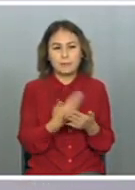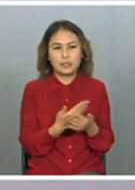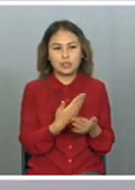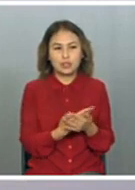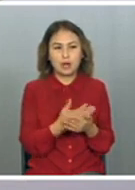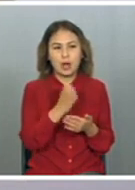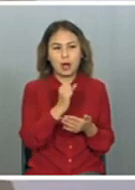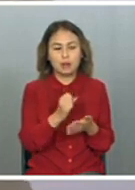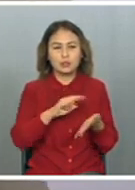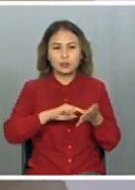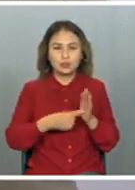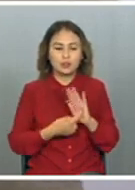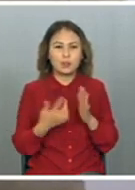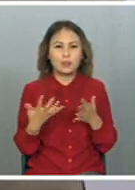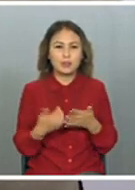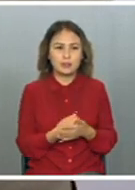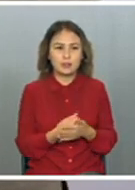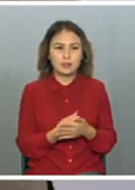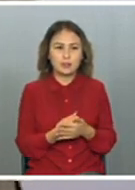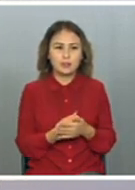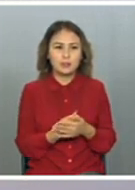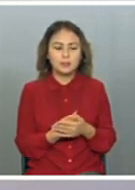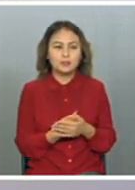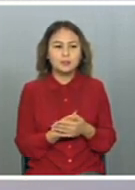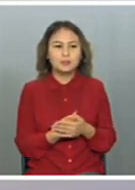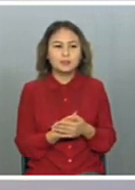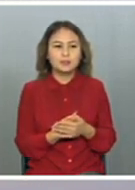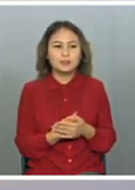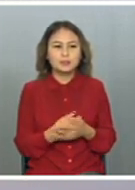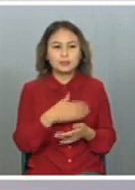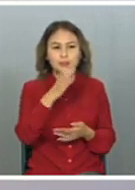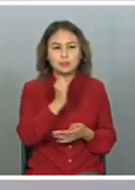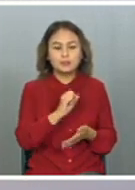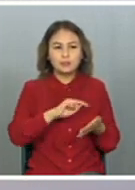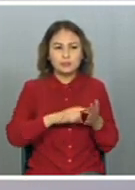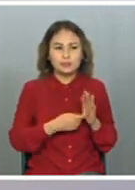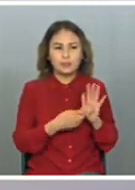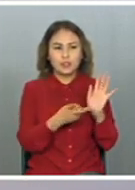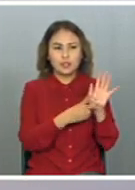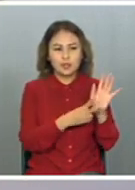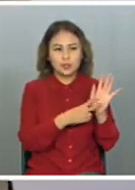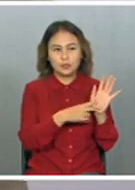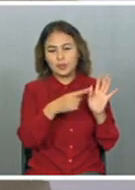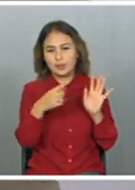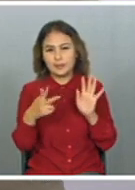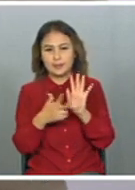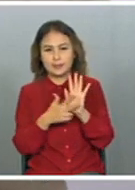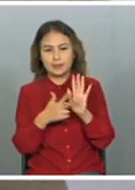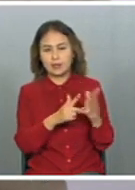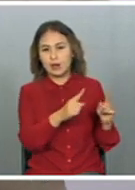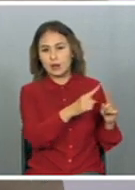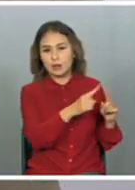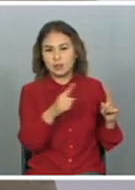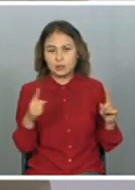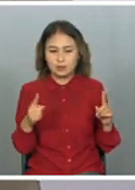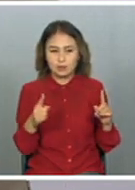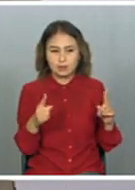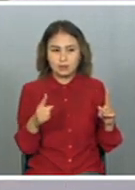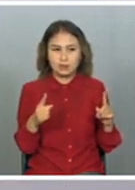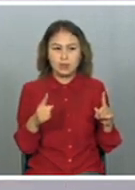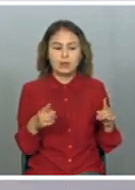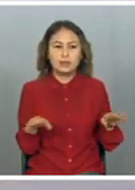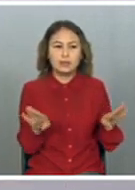А нүктесінен бастайық. Қараңыздар, А нүктесі 7 мен 8'ің арасында орналасқан.